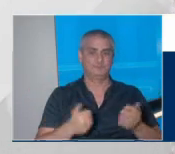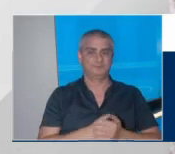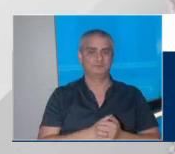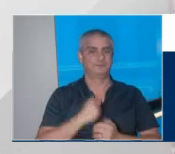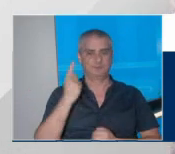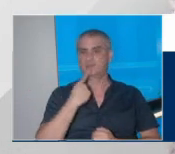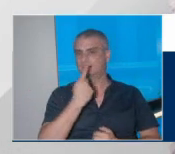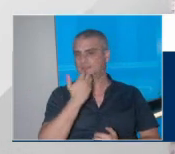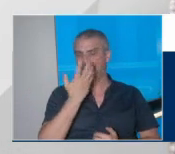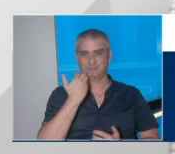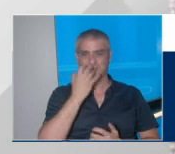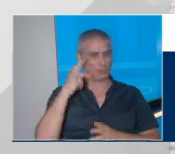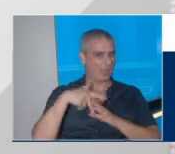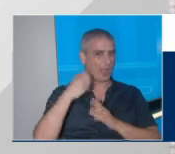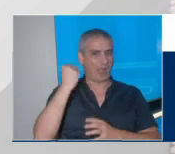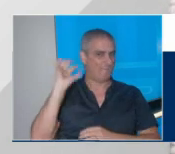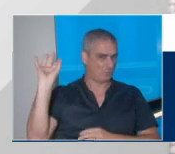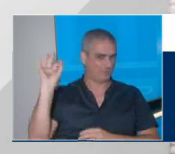והוא יזכיר את הסיפור עם הערבות שלו